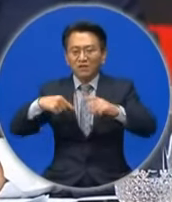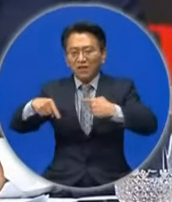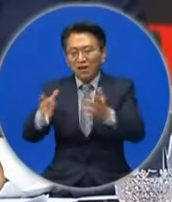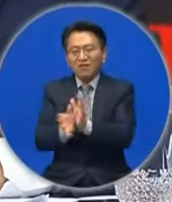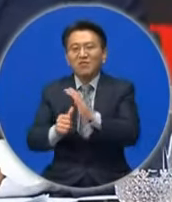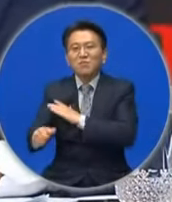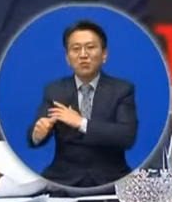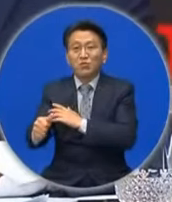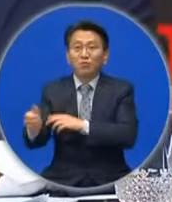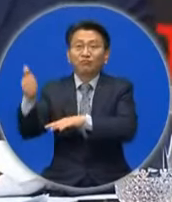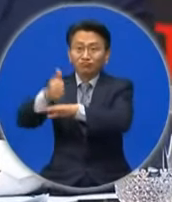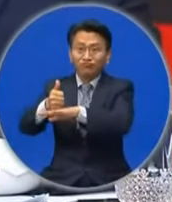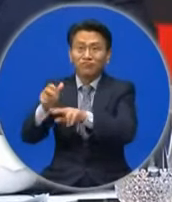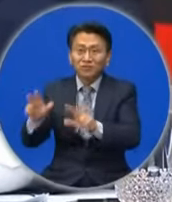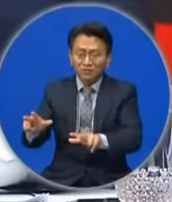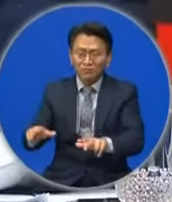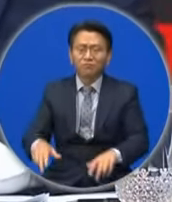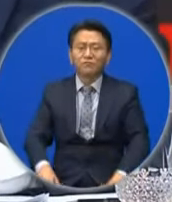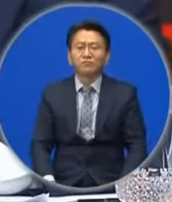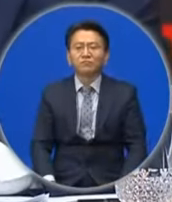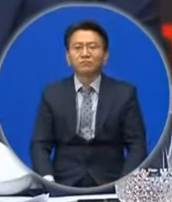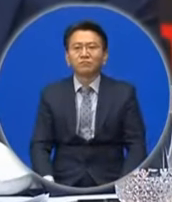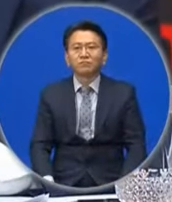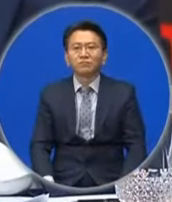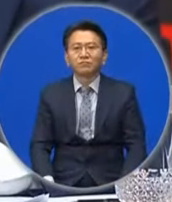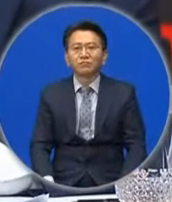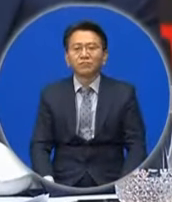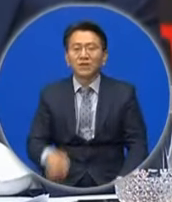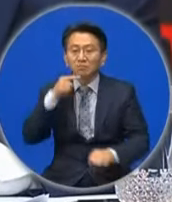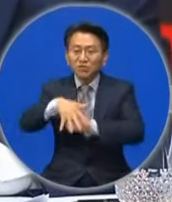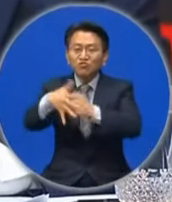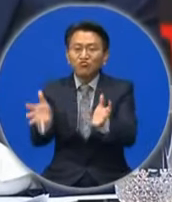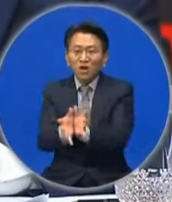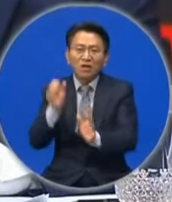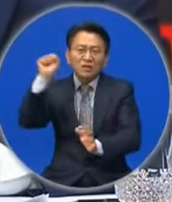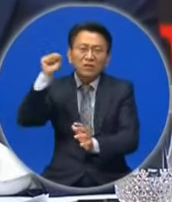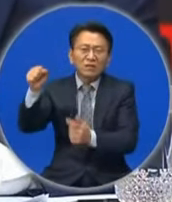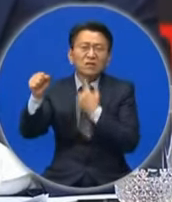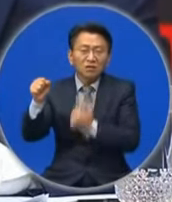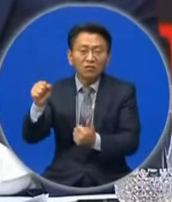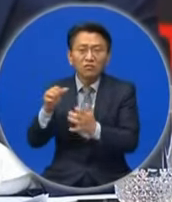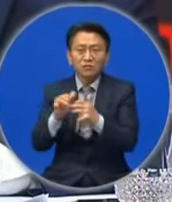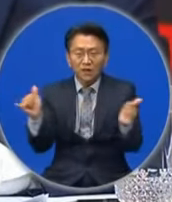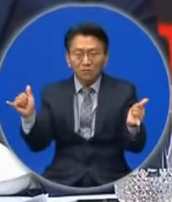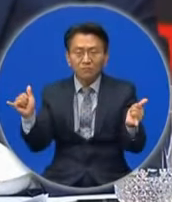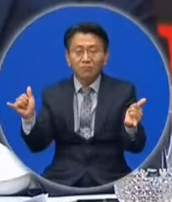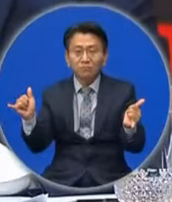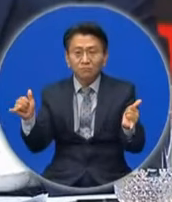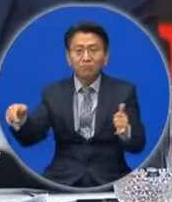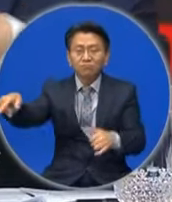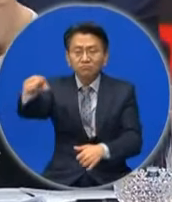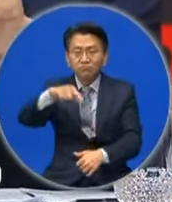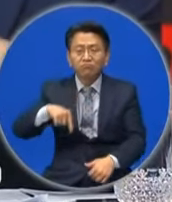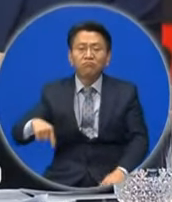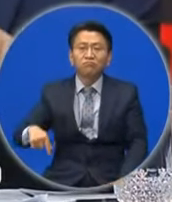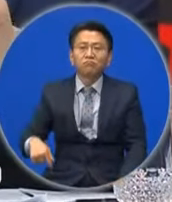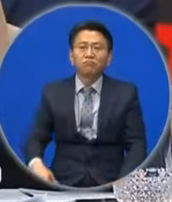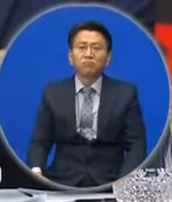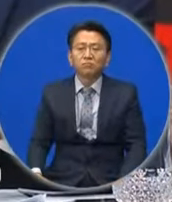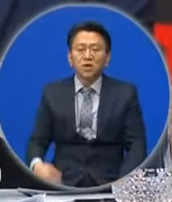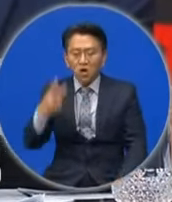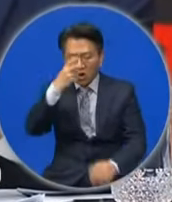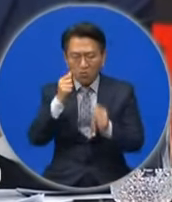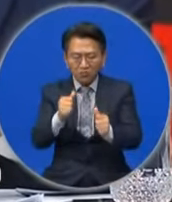갔는데 저는 이 자리에서 이 민주화 세력들이 민주화 세력을 민주화를 자처하는 세력들이